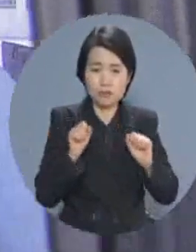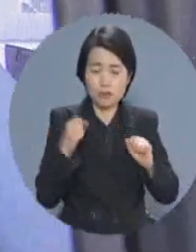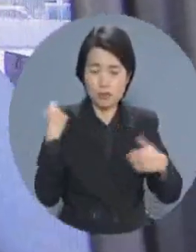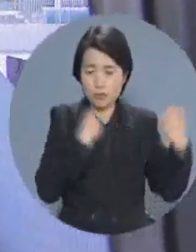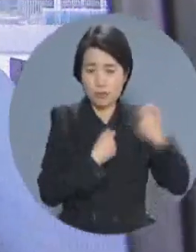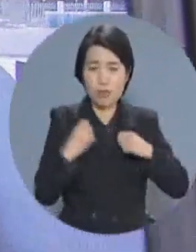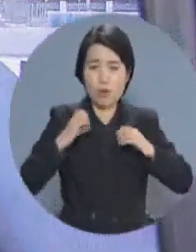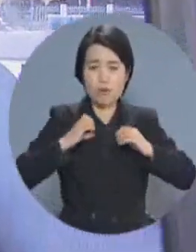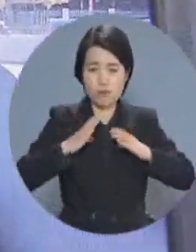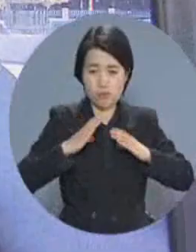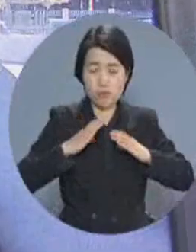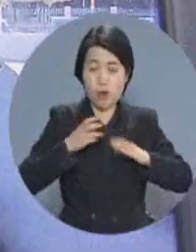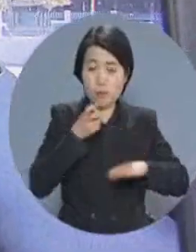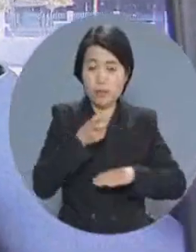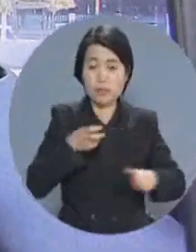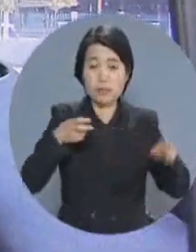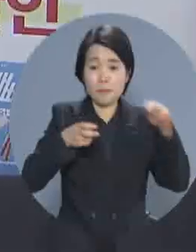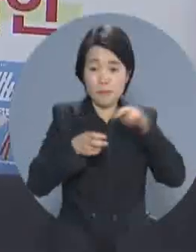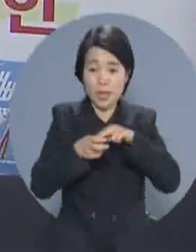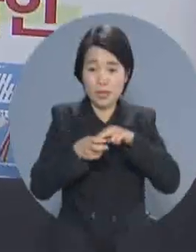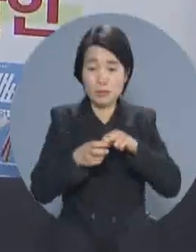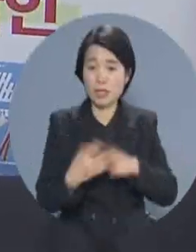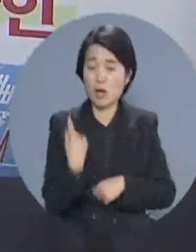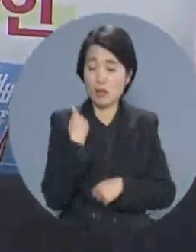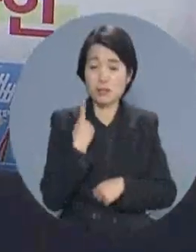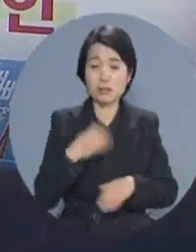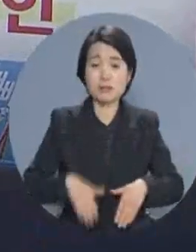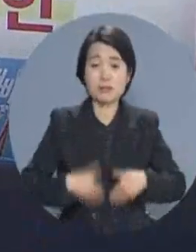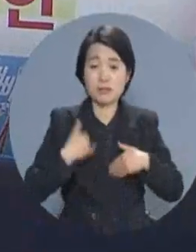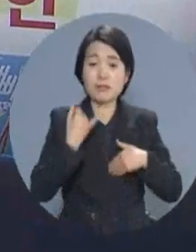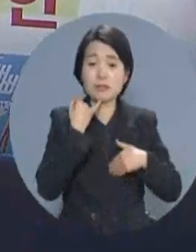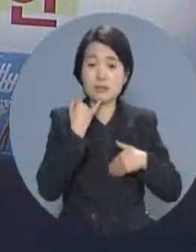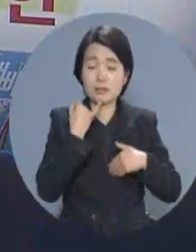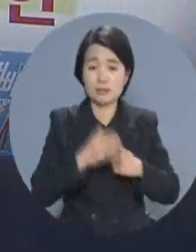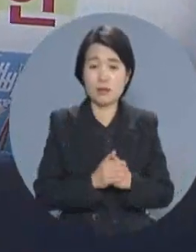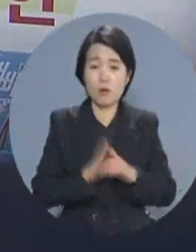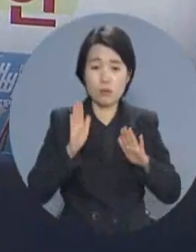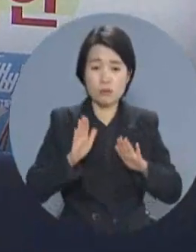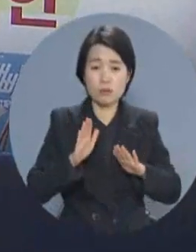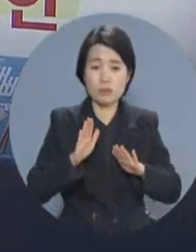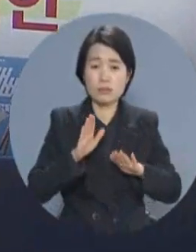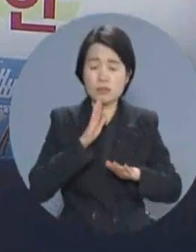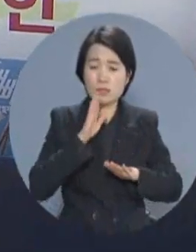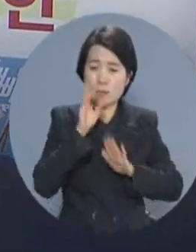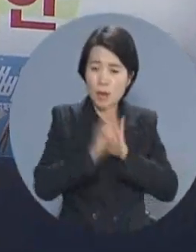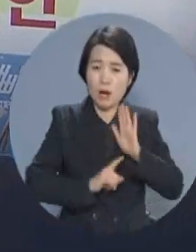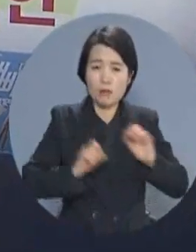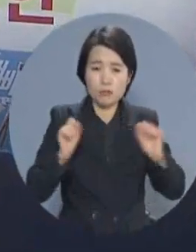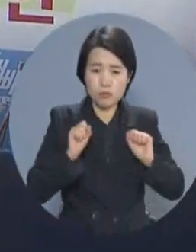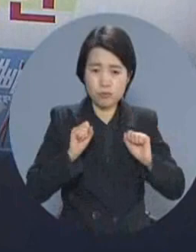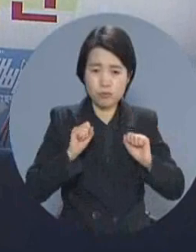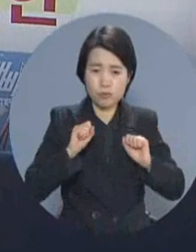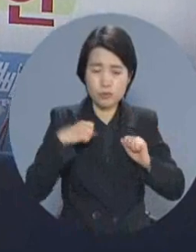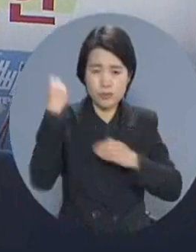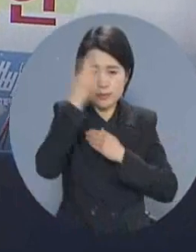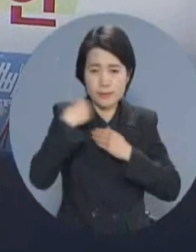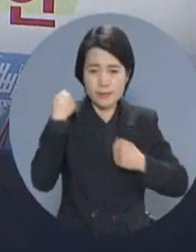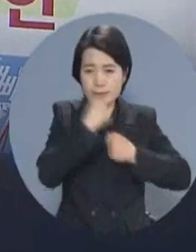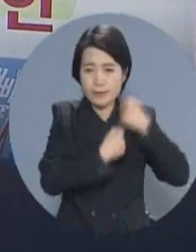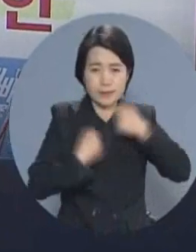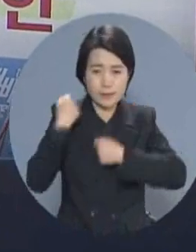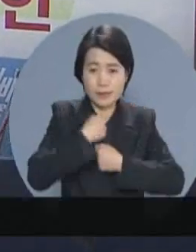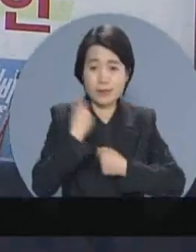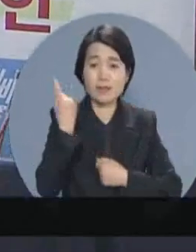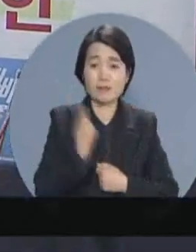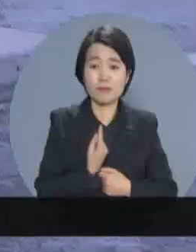두터운 옷차림으로 버스에 올라탑니다. 어제는 날씨가 되게 좋았더라고요. 근데 오늘은 진짜 너무 추워가지고 단단히